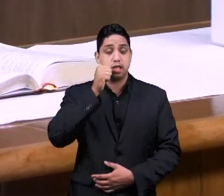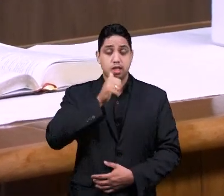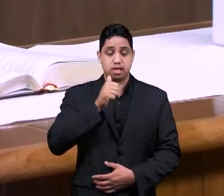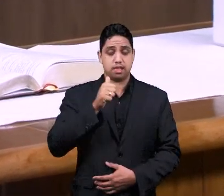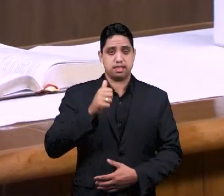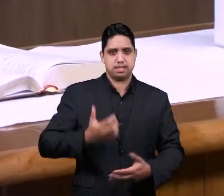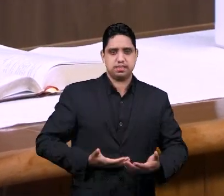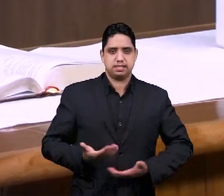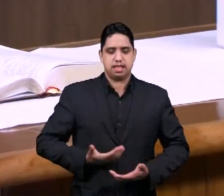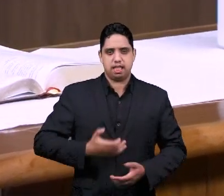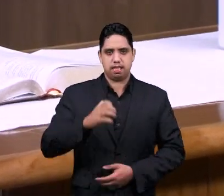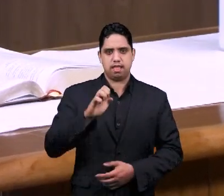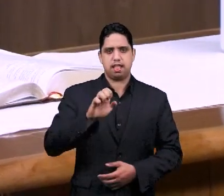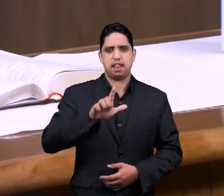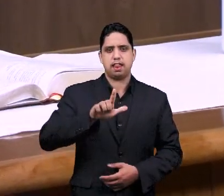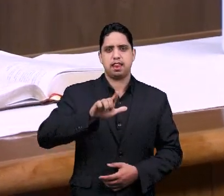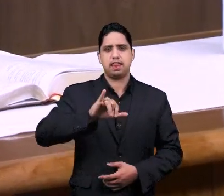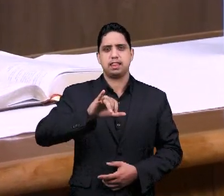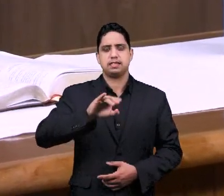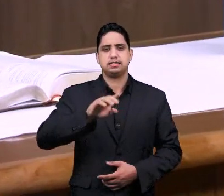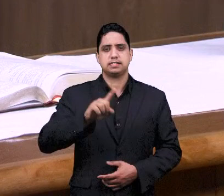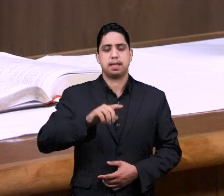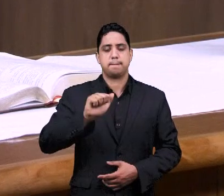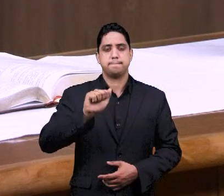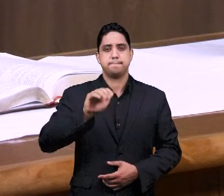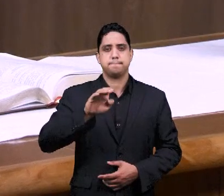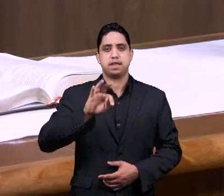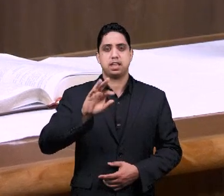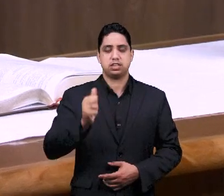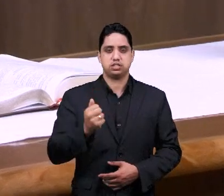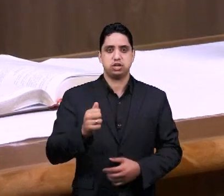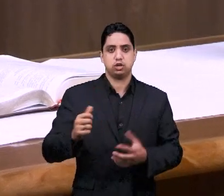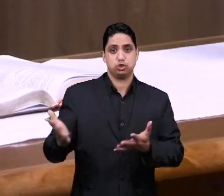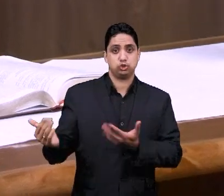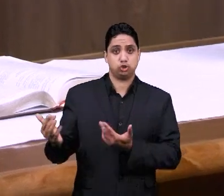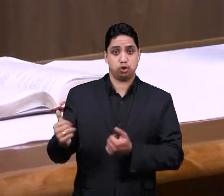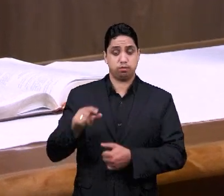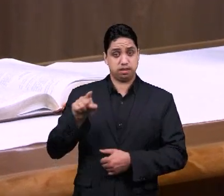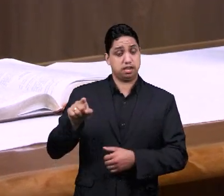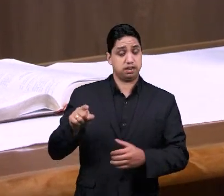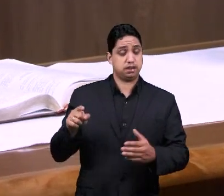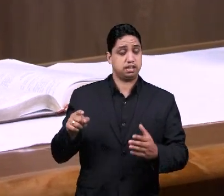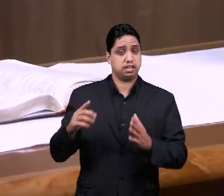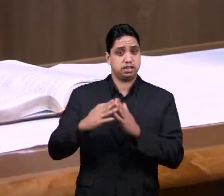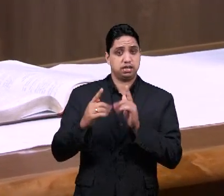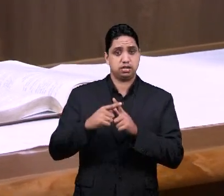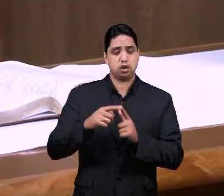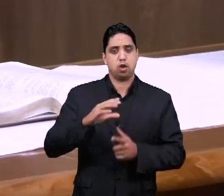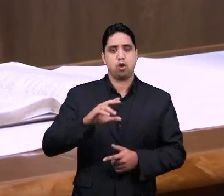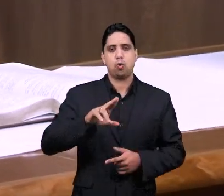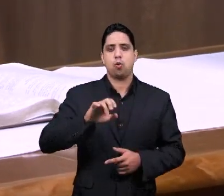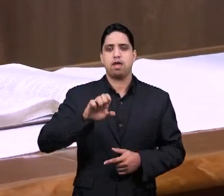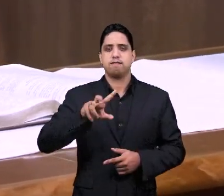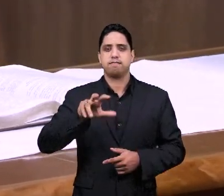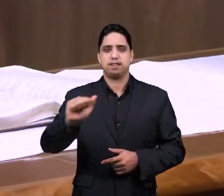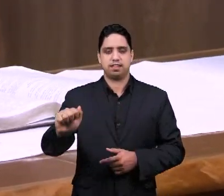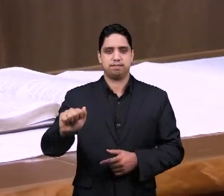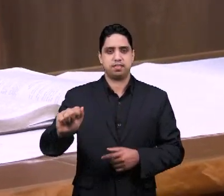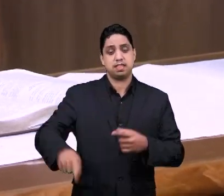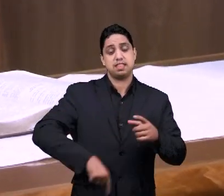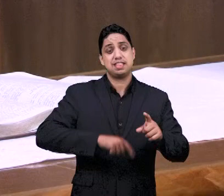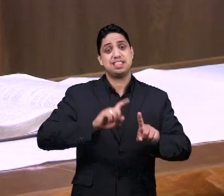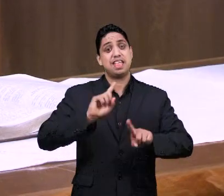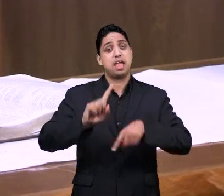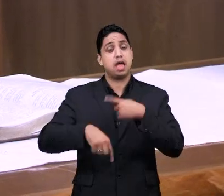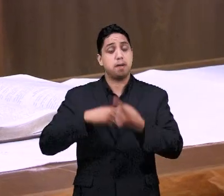la sœur va donner la réponse. La sœur Bethsabeth, elle est du groupe de jeunes de l'église de Puebla. Elle va donner la première réponse. Et après, nous allons